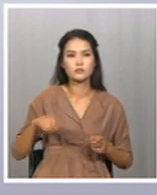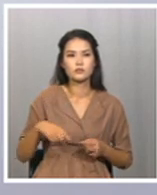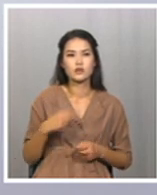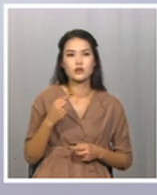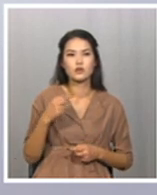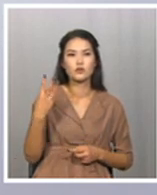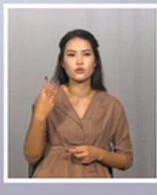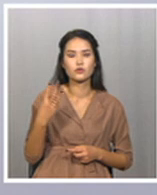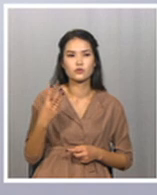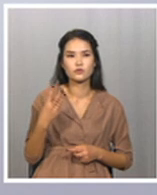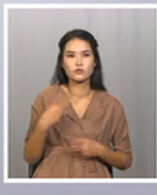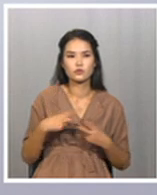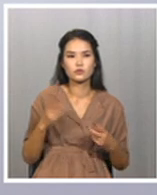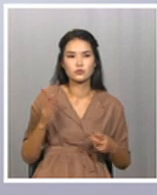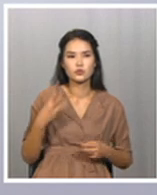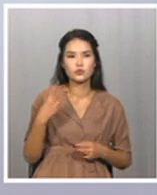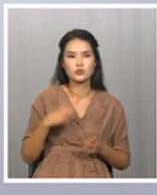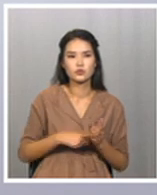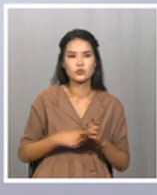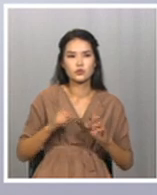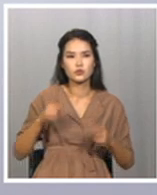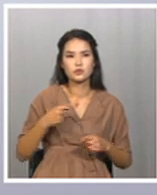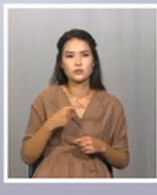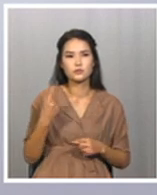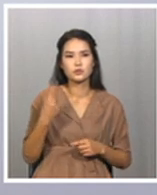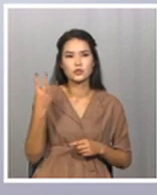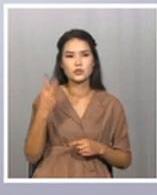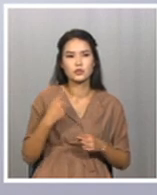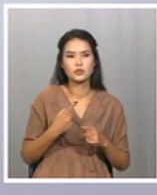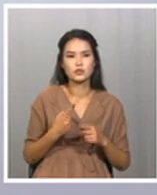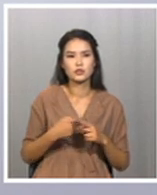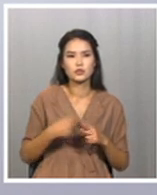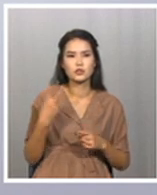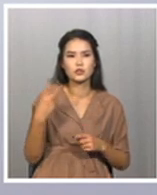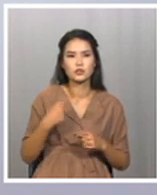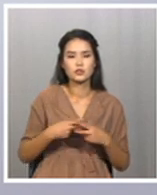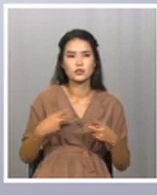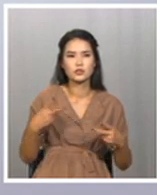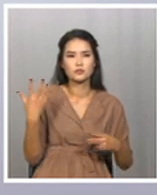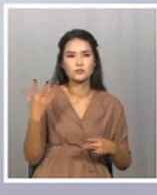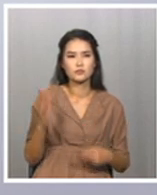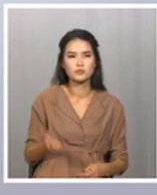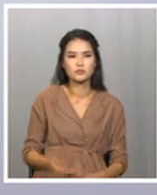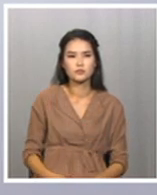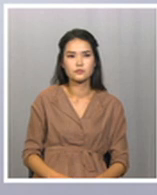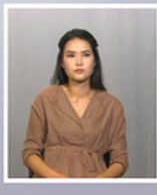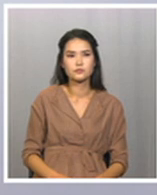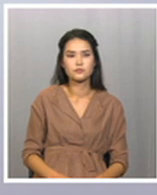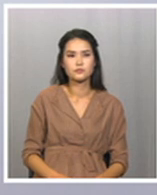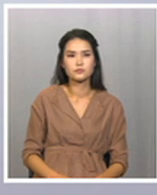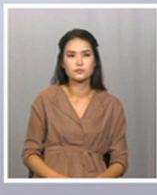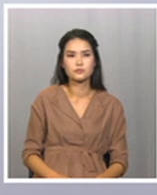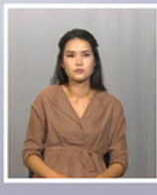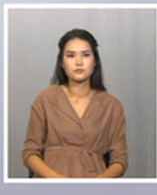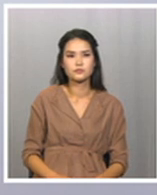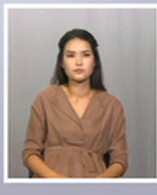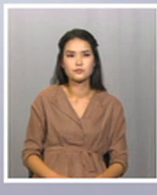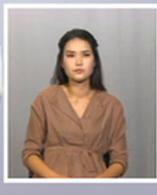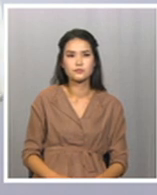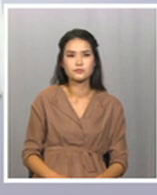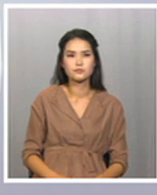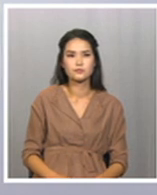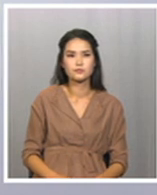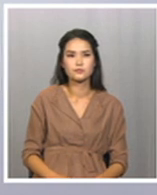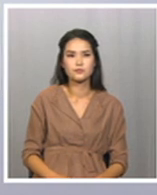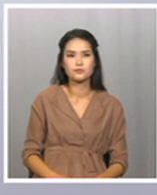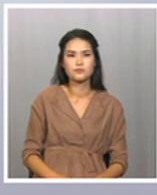бұрыштық коэффициент шығады. Яғни x-тің орнына минус 1-ді қойсақ, 3 көбейтілген минус 1-дің квадраты қосылған 2, одан шығады 5. Яғни